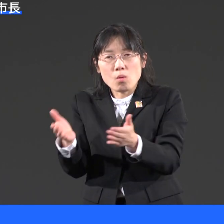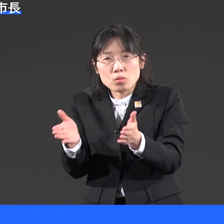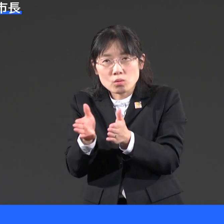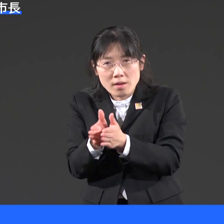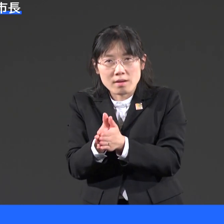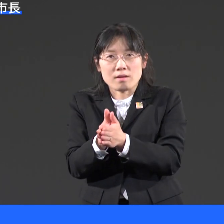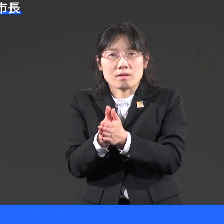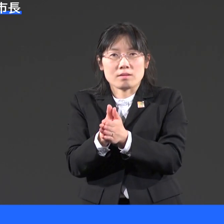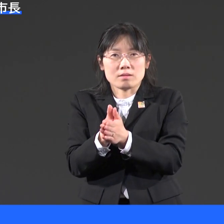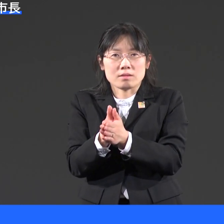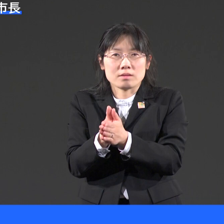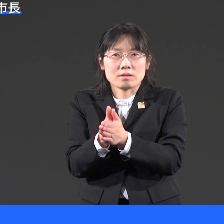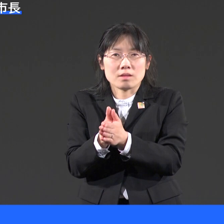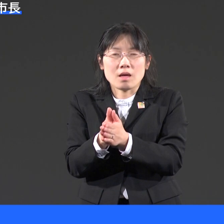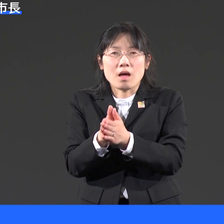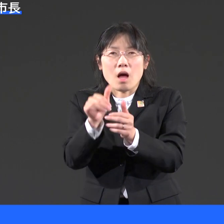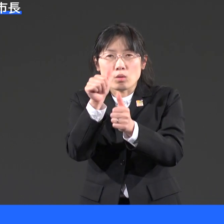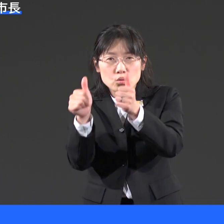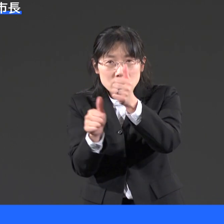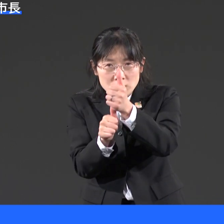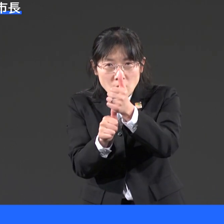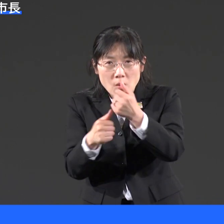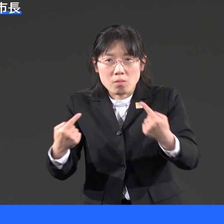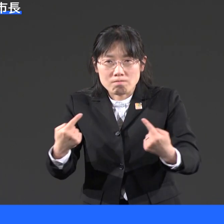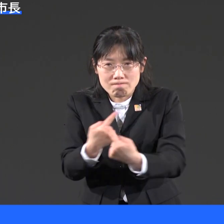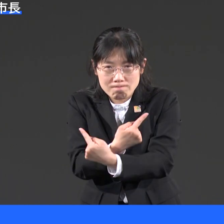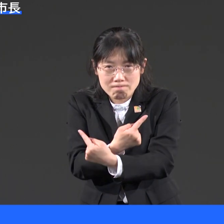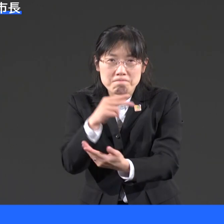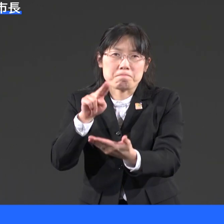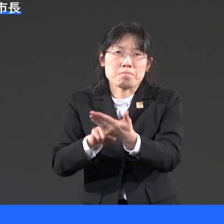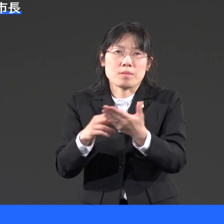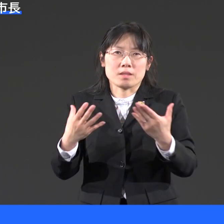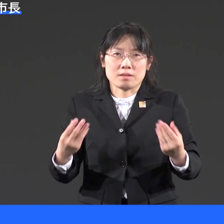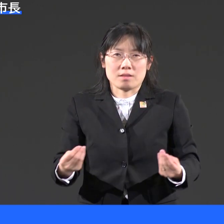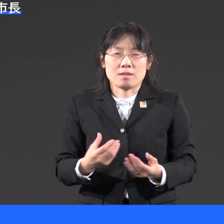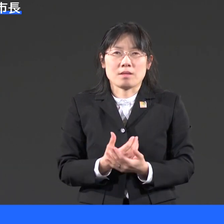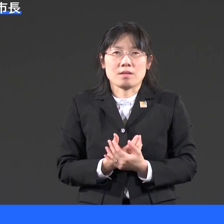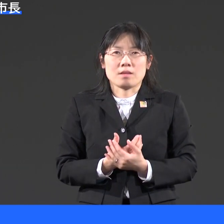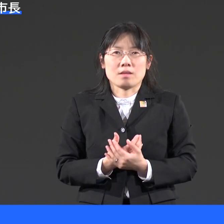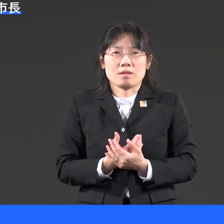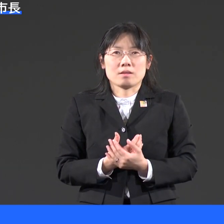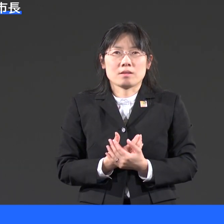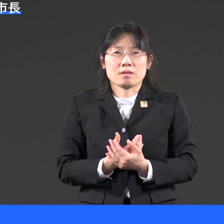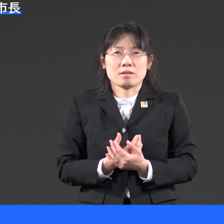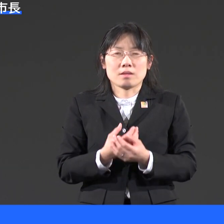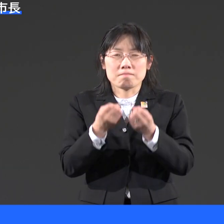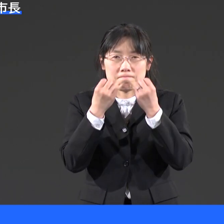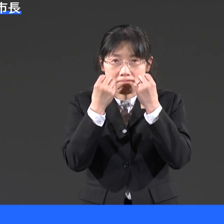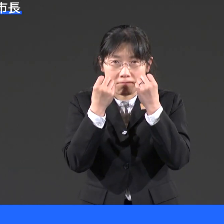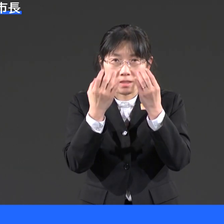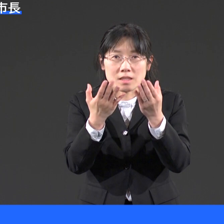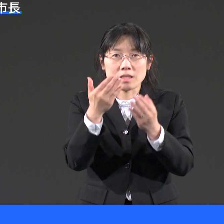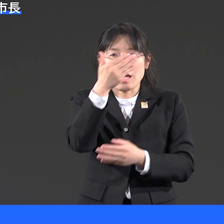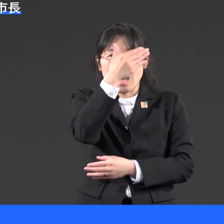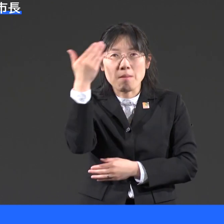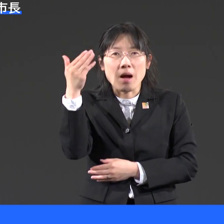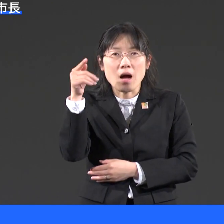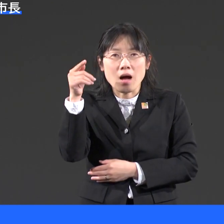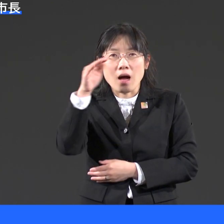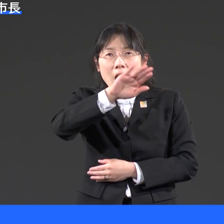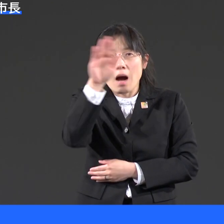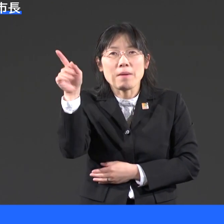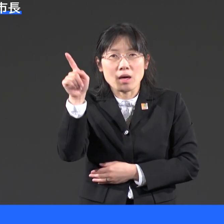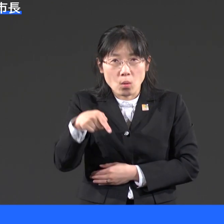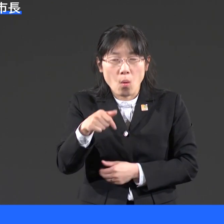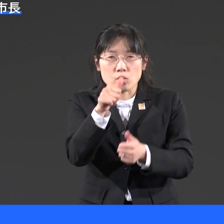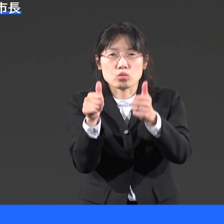ですね、副市長の交代というふうに至ったところであります。で、新しい天野副市